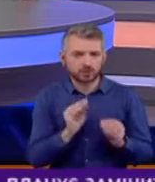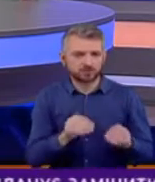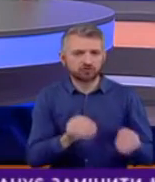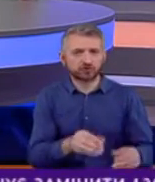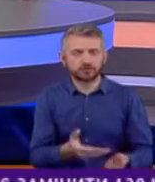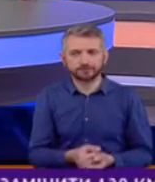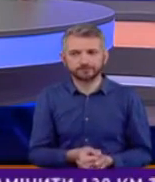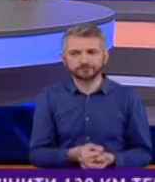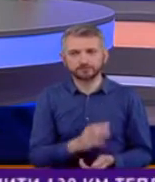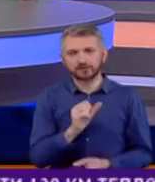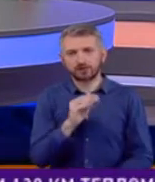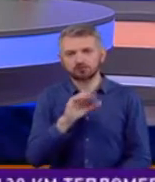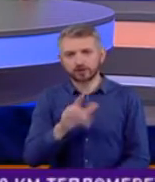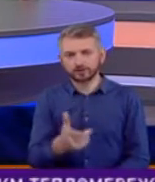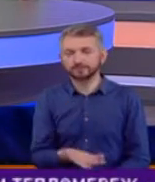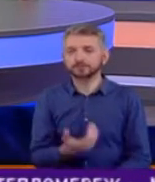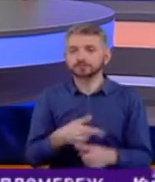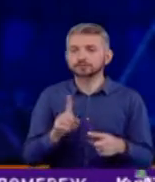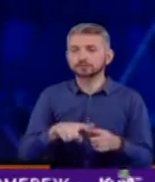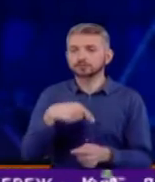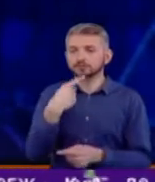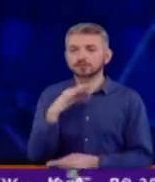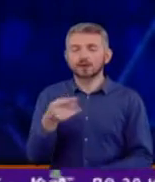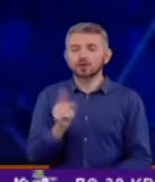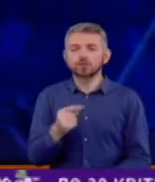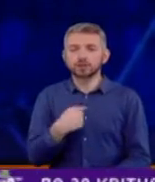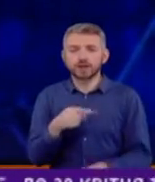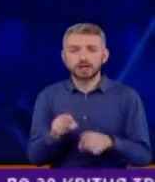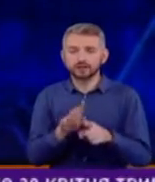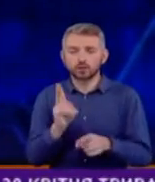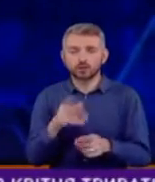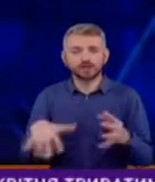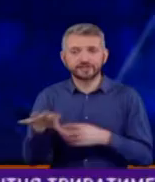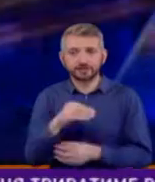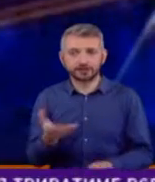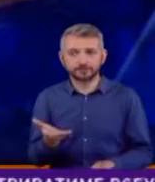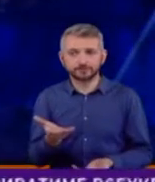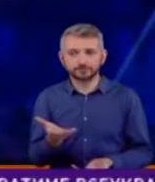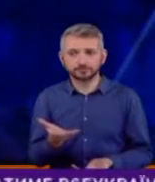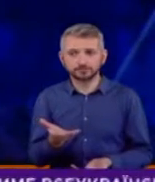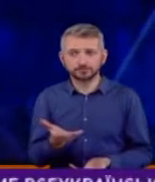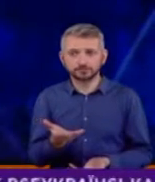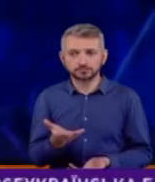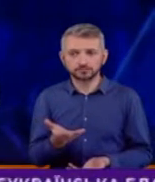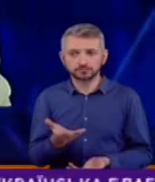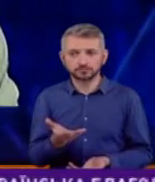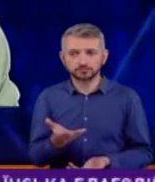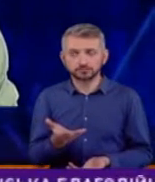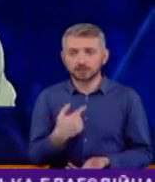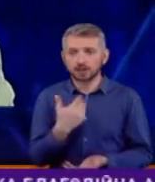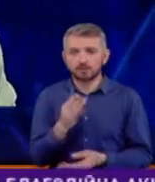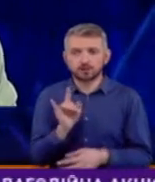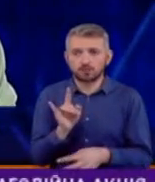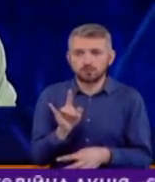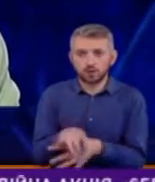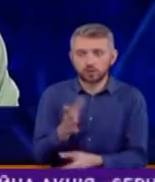Ну, но это говорит о том, что я не такой, как все. Я вас не обману, я